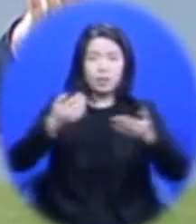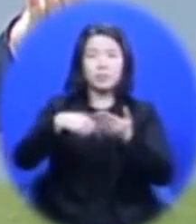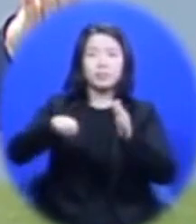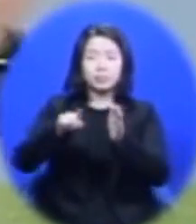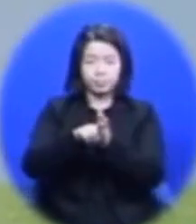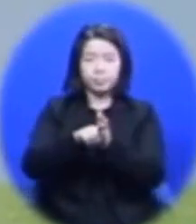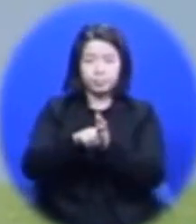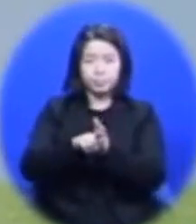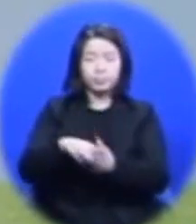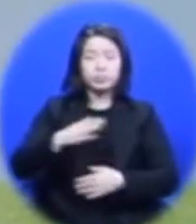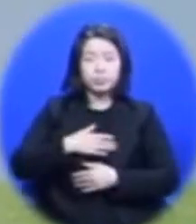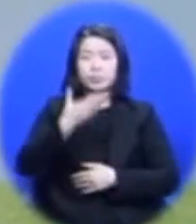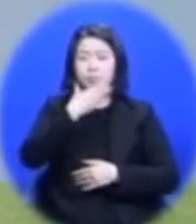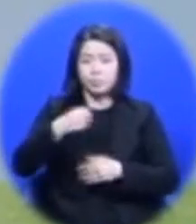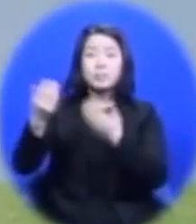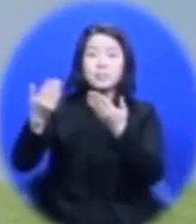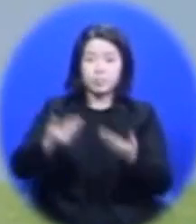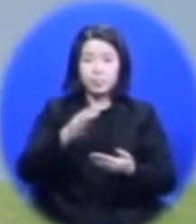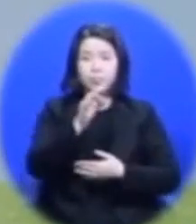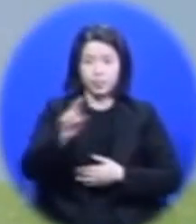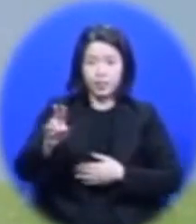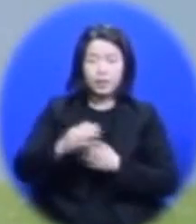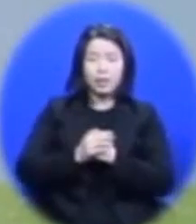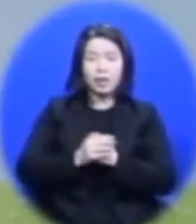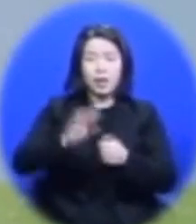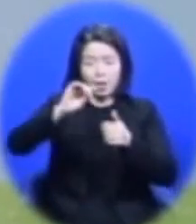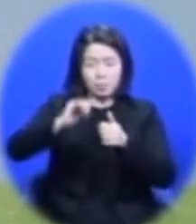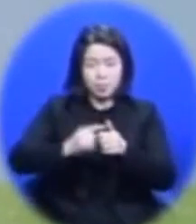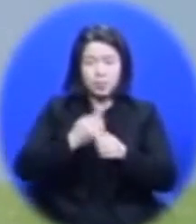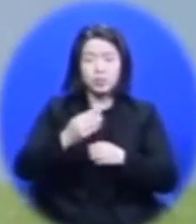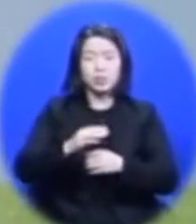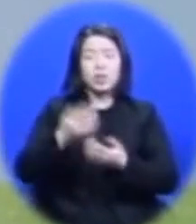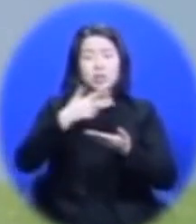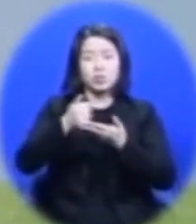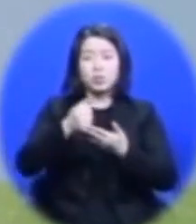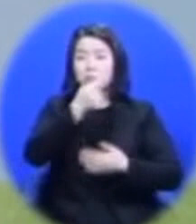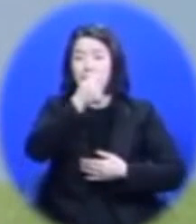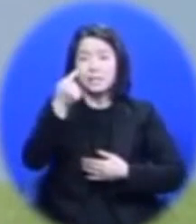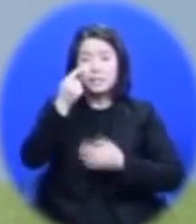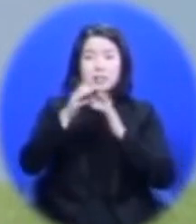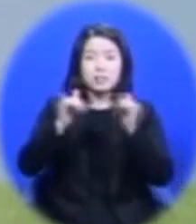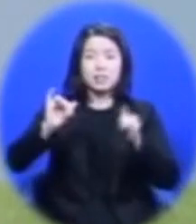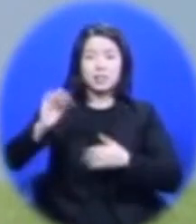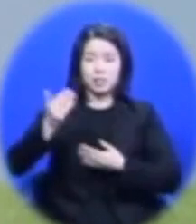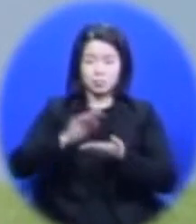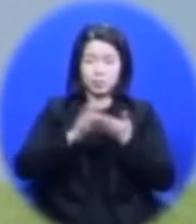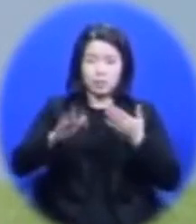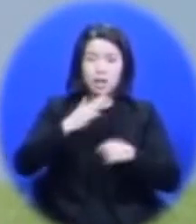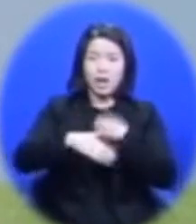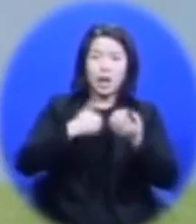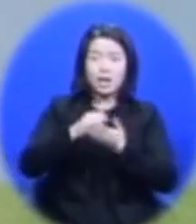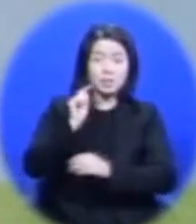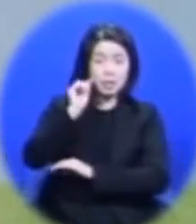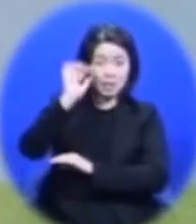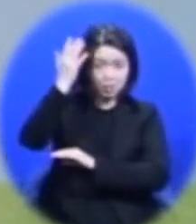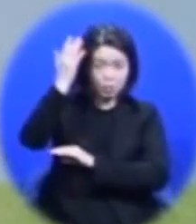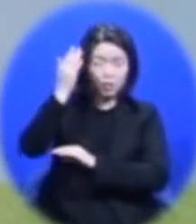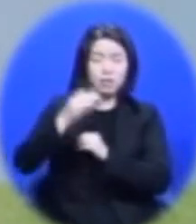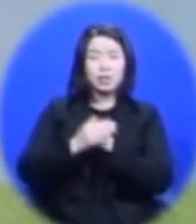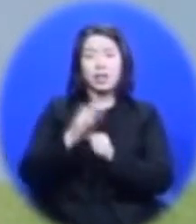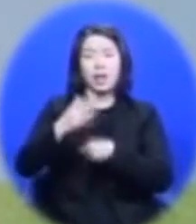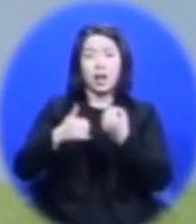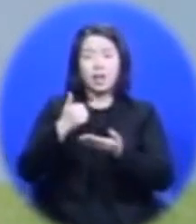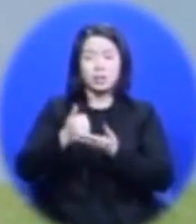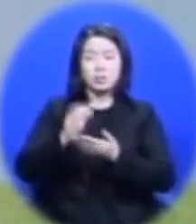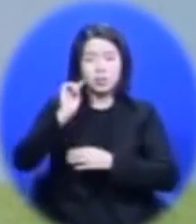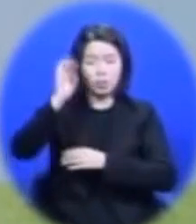제가 복을 받아야 비로소 주님의 증인이 됩니다. 하나님의 영광이, 하나님의